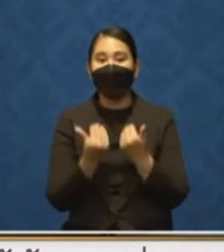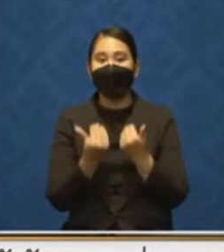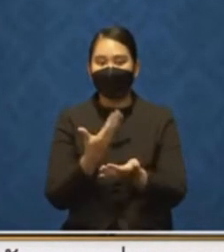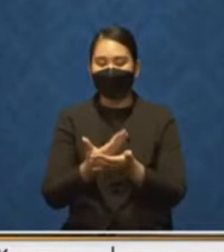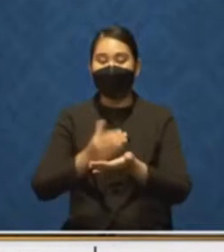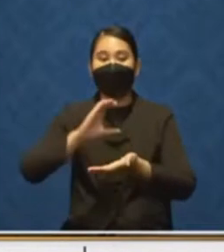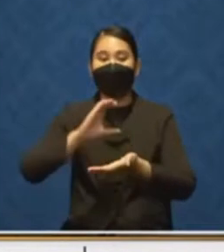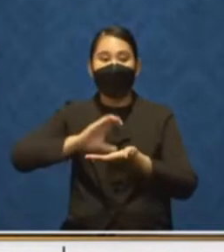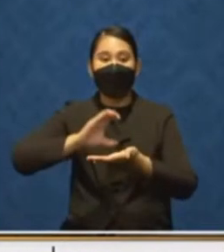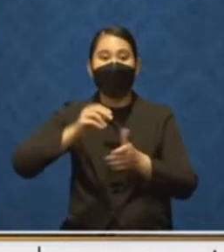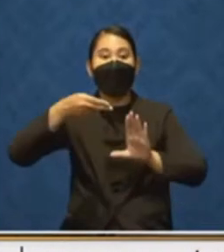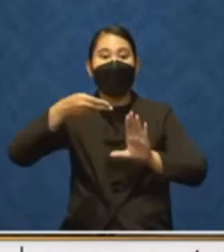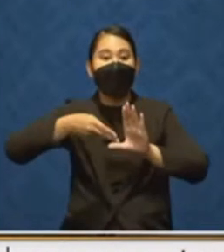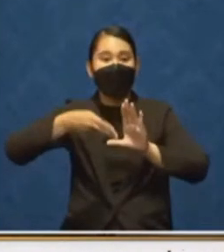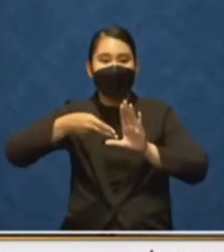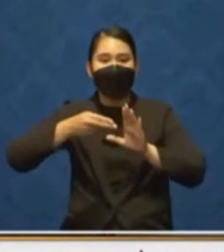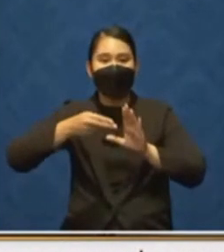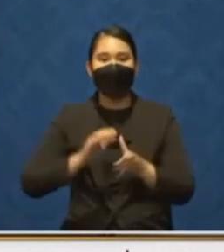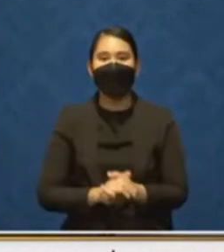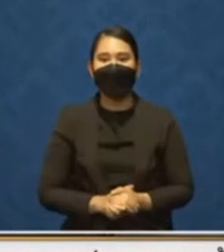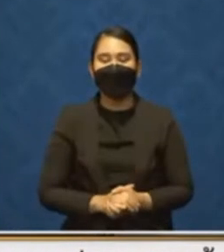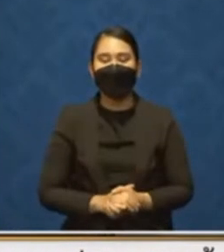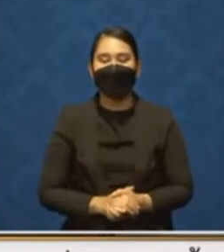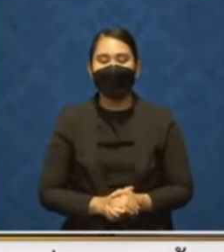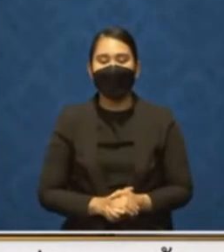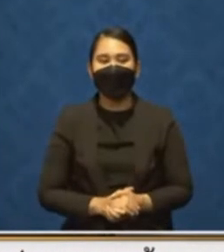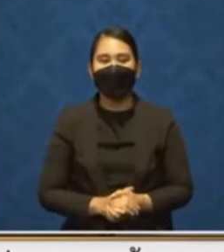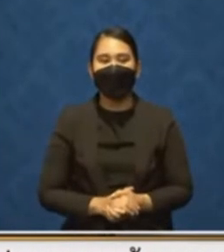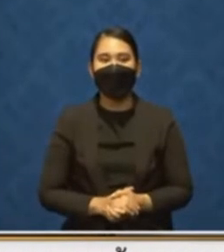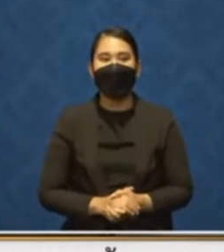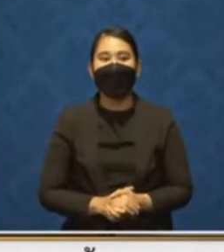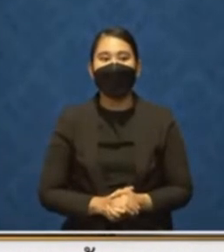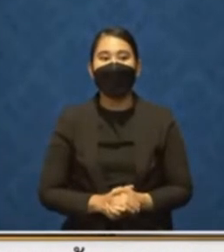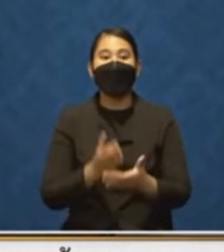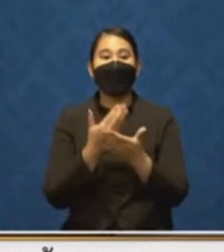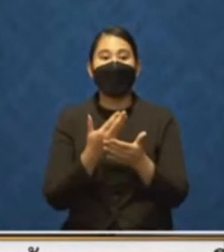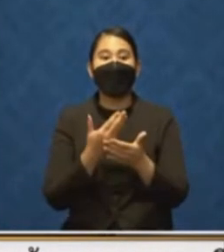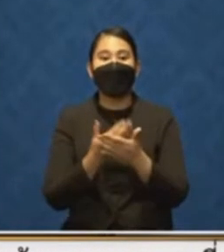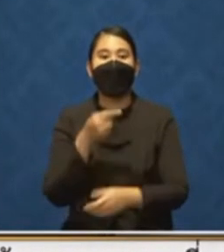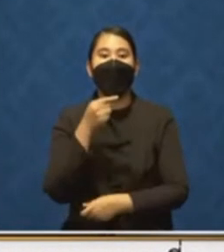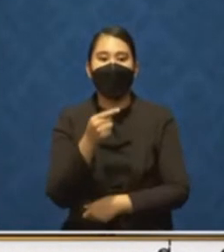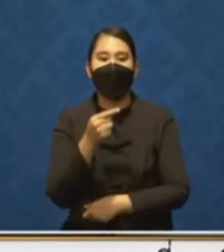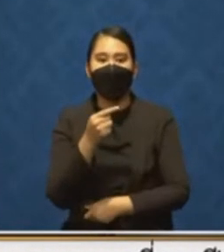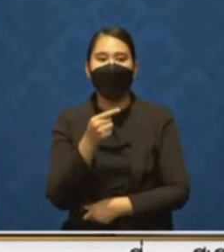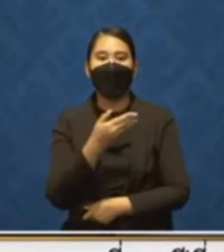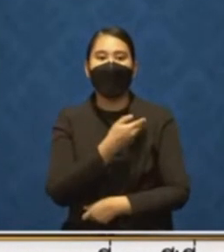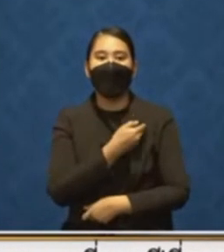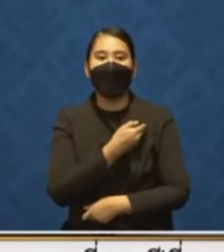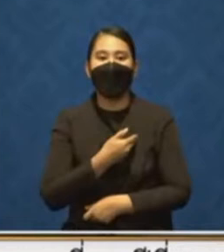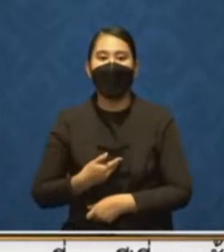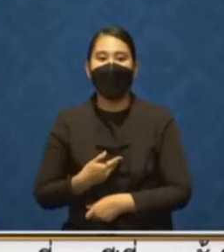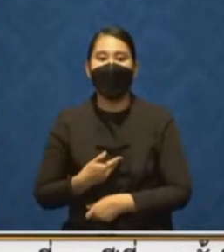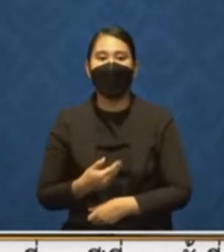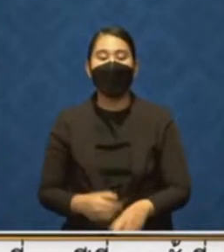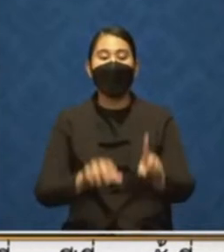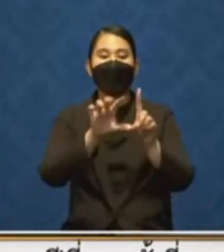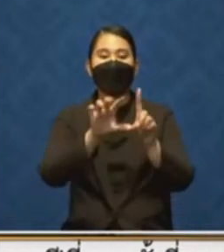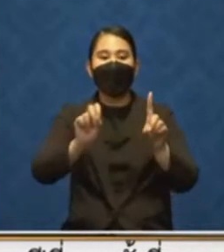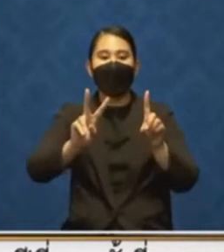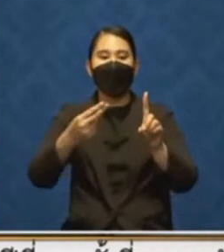จึงรถติดลบไปเนี่ยนะครับหนักหนาสาหัสประมาณแสนสองหมื่นล้าน